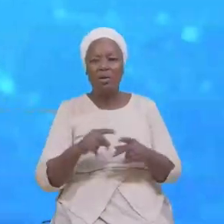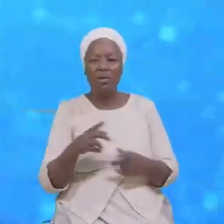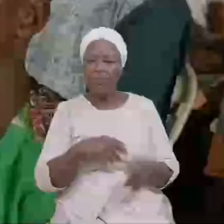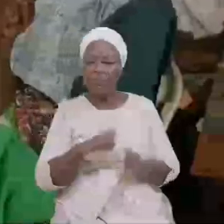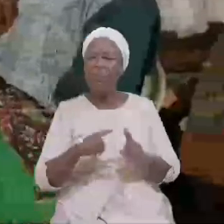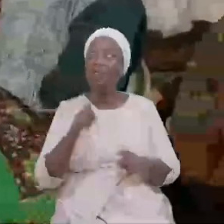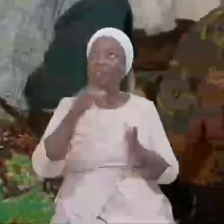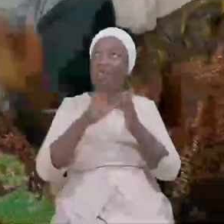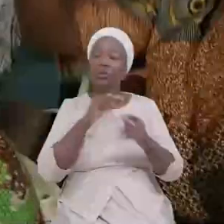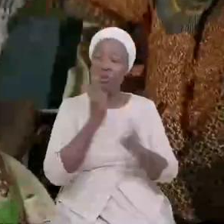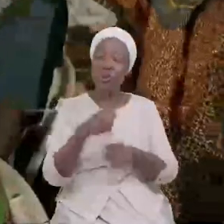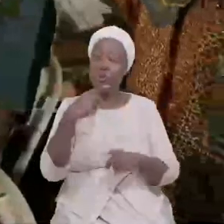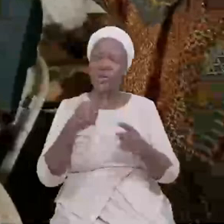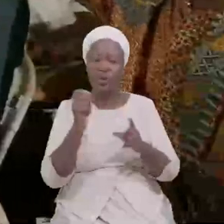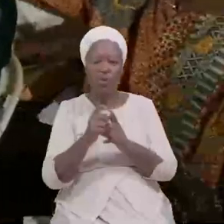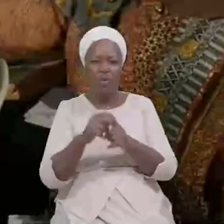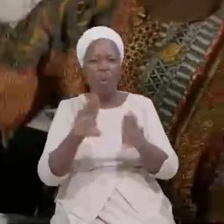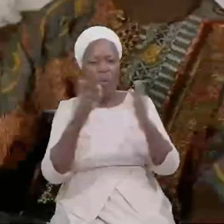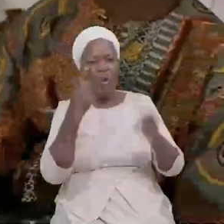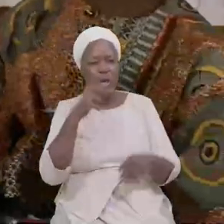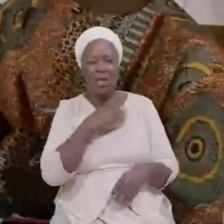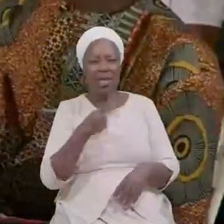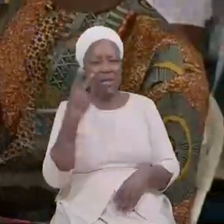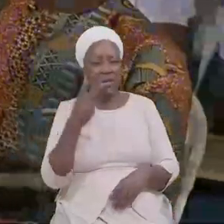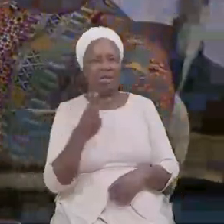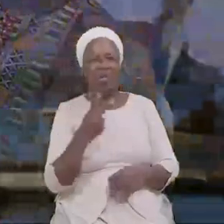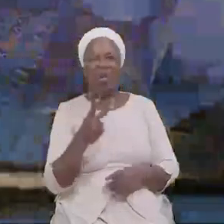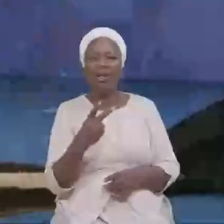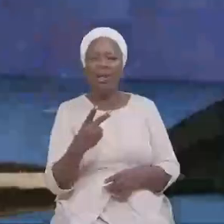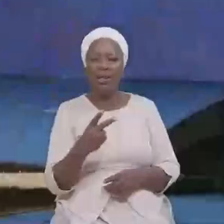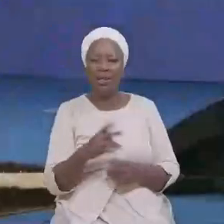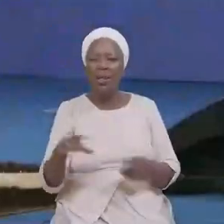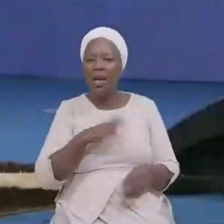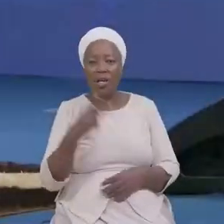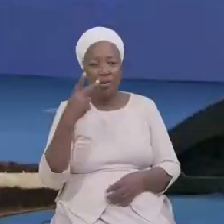La seule chose qu'il doit faire, il te dira, ouvre tes yeux et tu vas voir. Et tu verras.